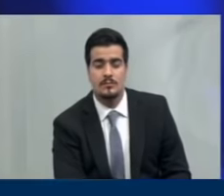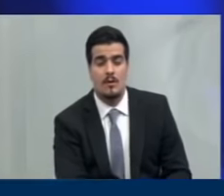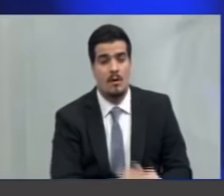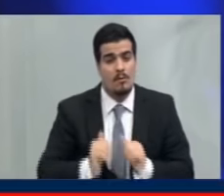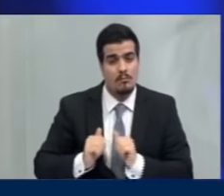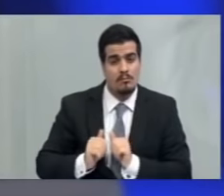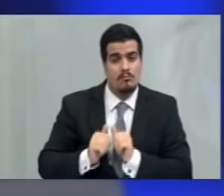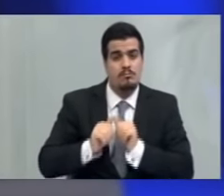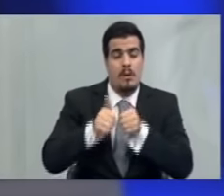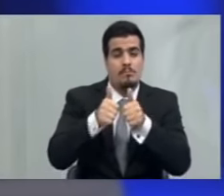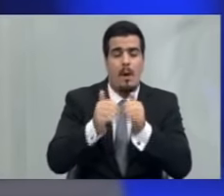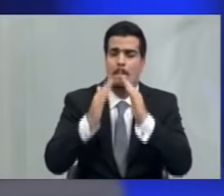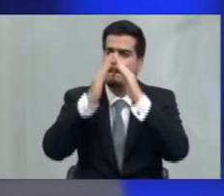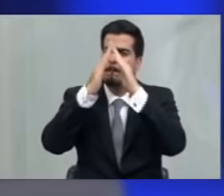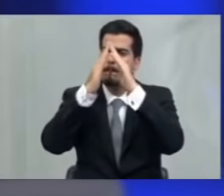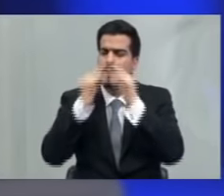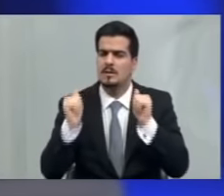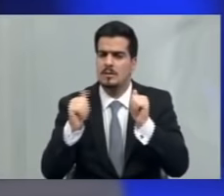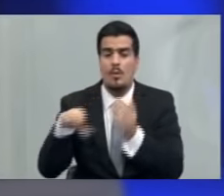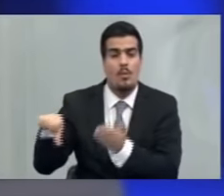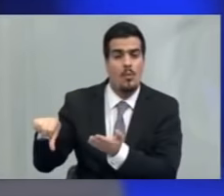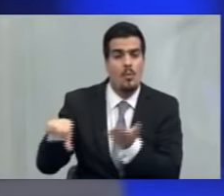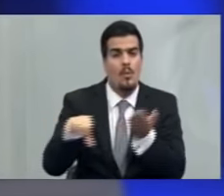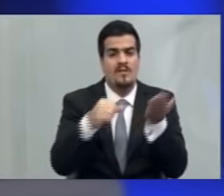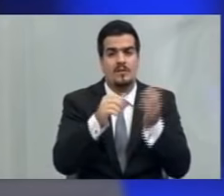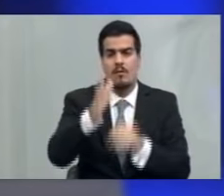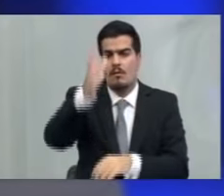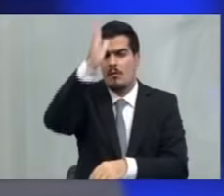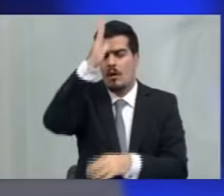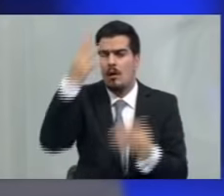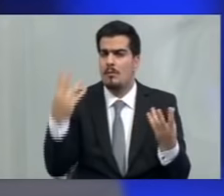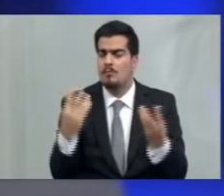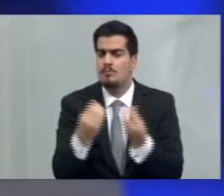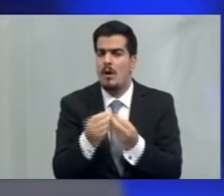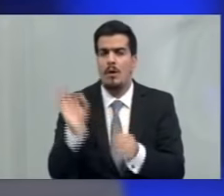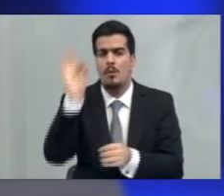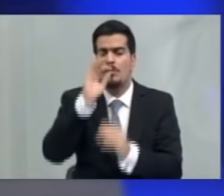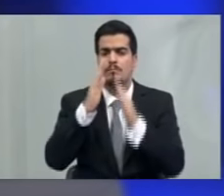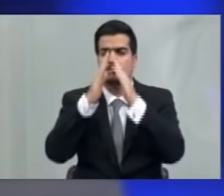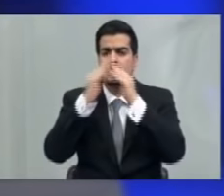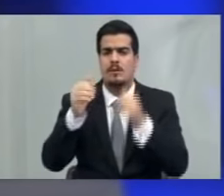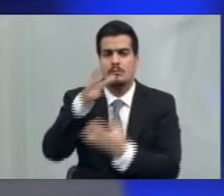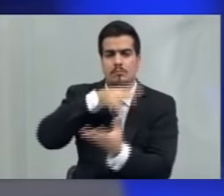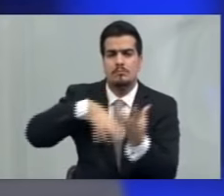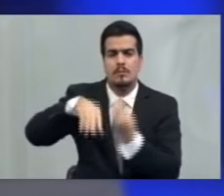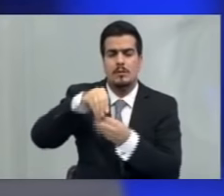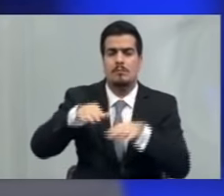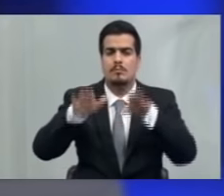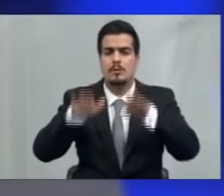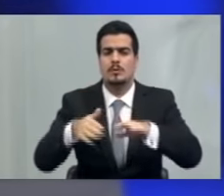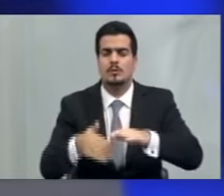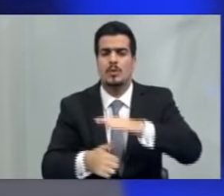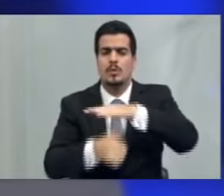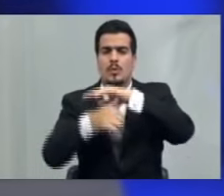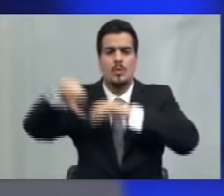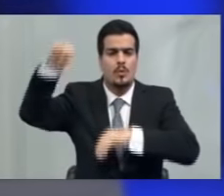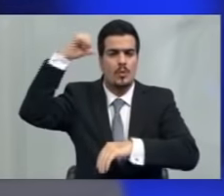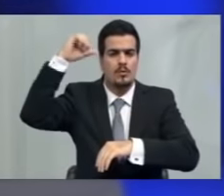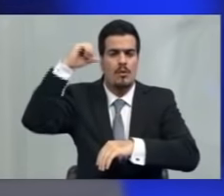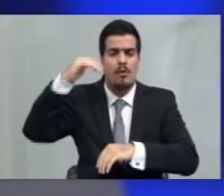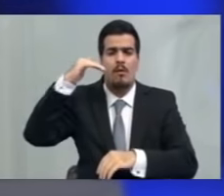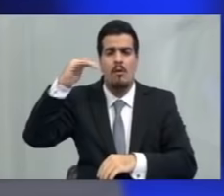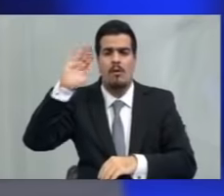انطلقت في القاهرة اليوم مباحثات الوفد الوزاري العراقي مع الجانب المصري. الناطق باسم الأمانة العامة لمجلس الوزراء حيدر